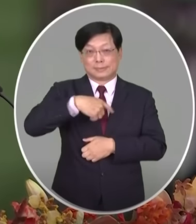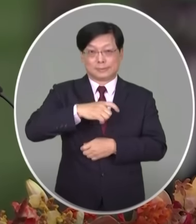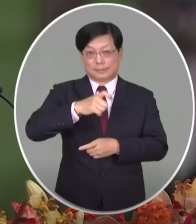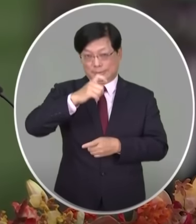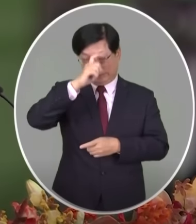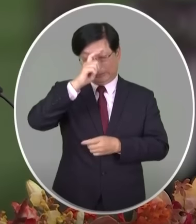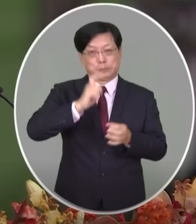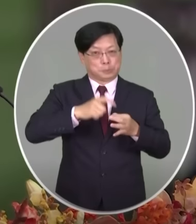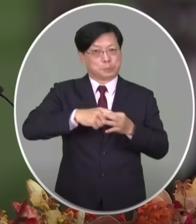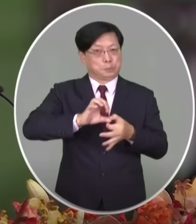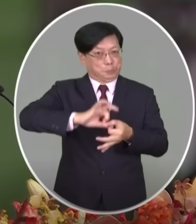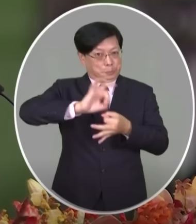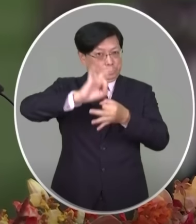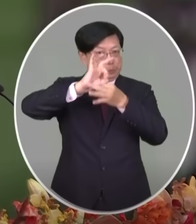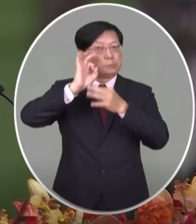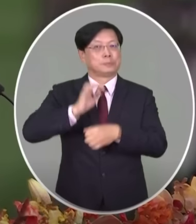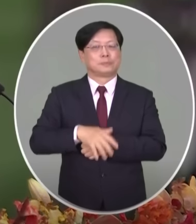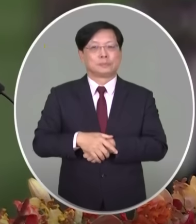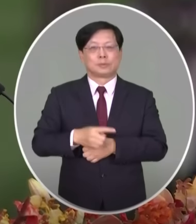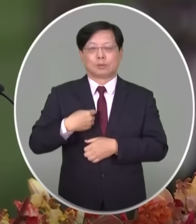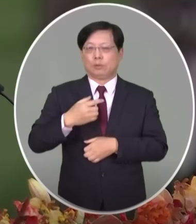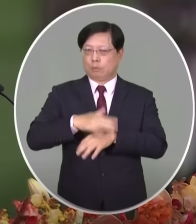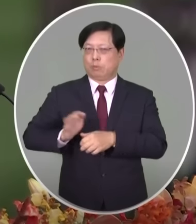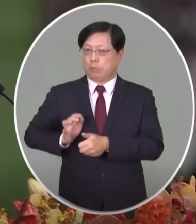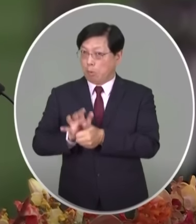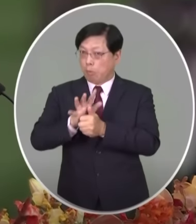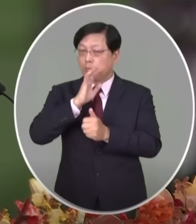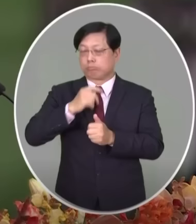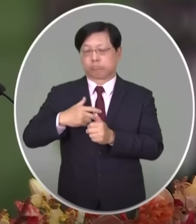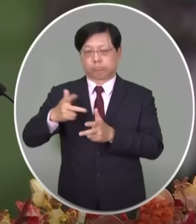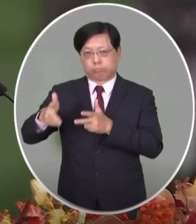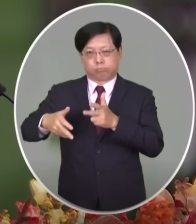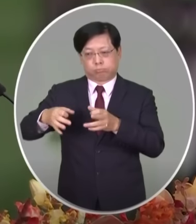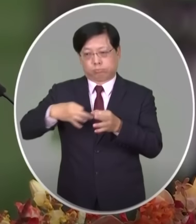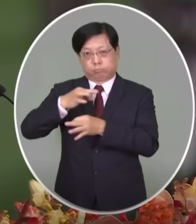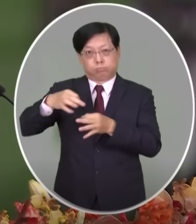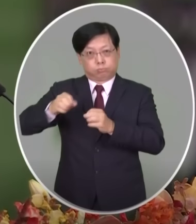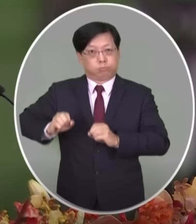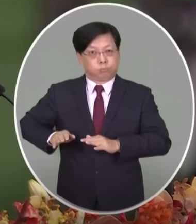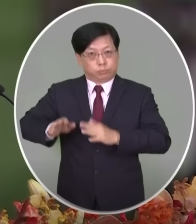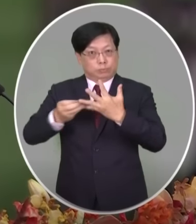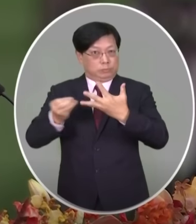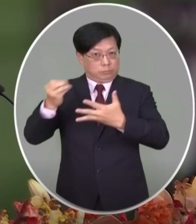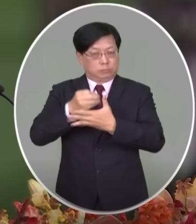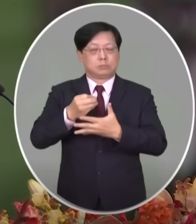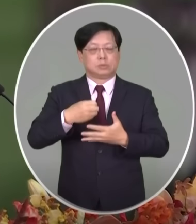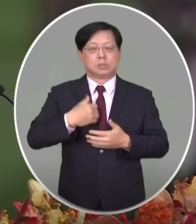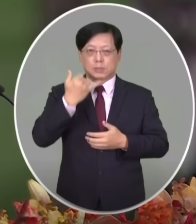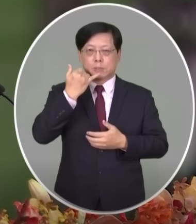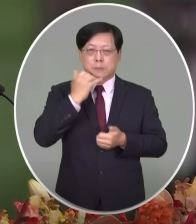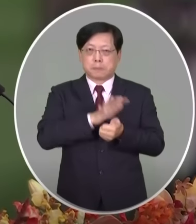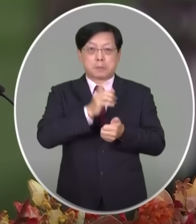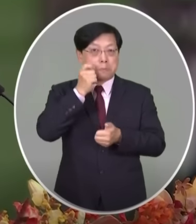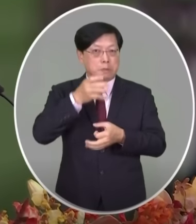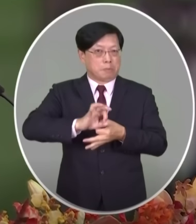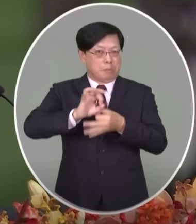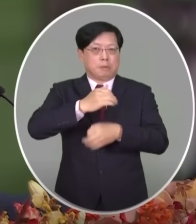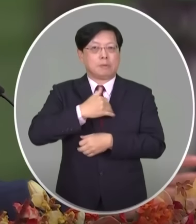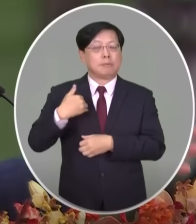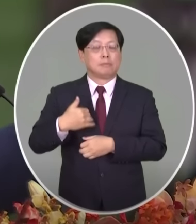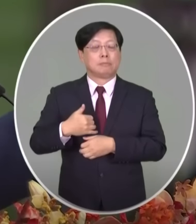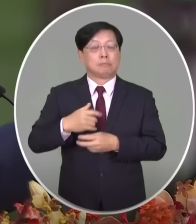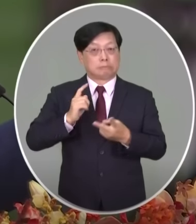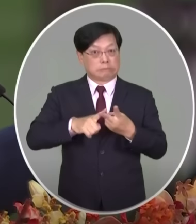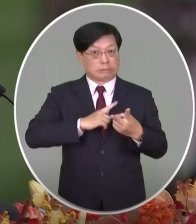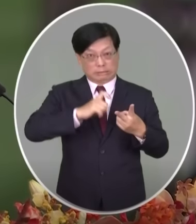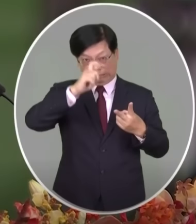入更高，我会推动产业升级，创造更好的薪资环境。大家期